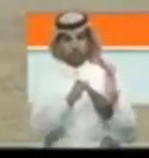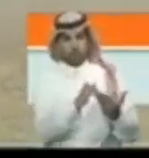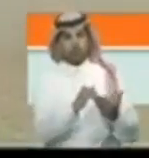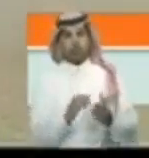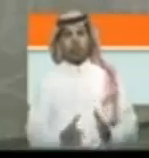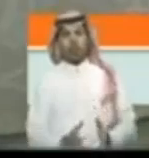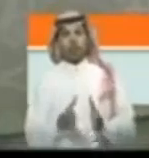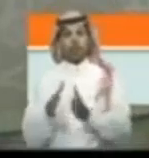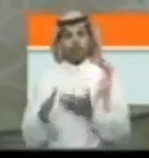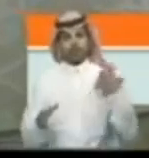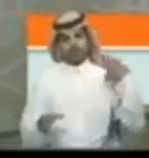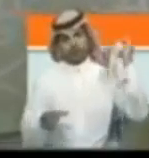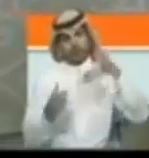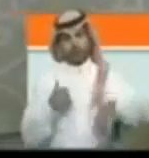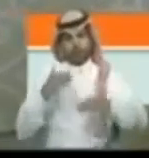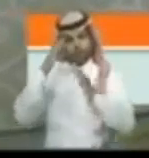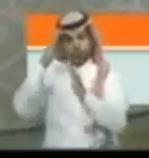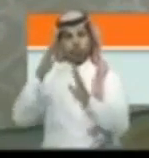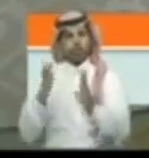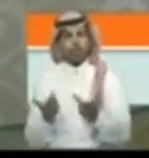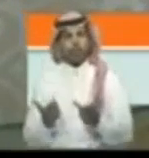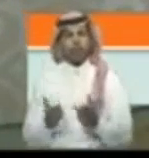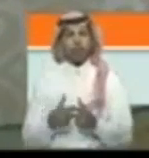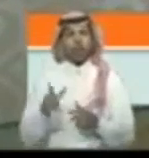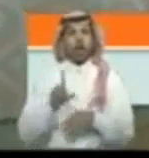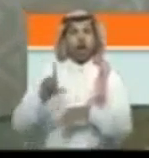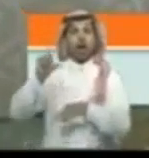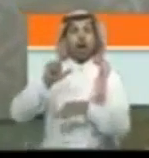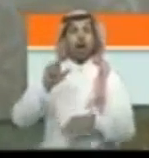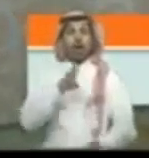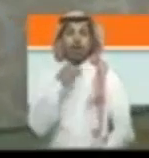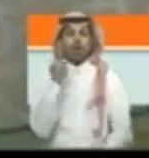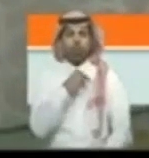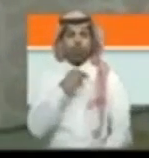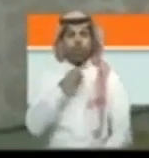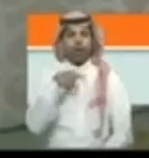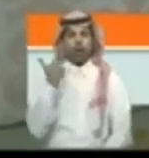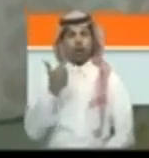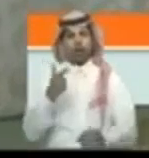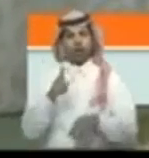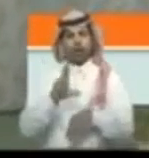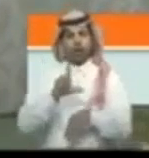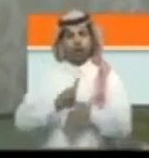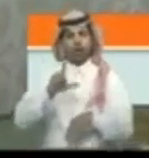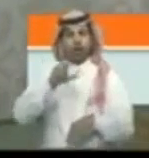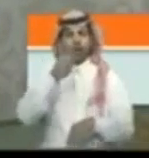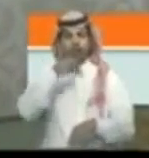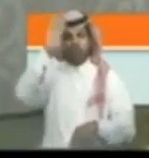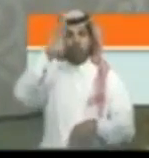للعطاء. أشكر قيادتنا الرشيدة التي بيّنت